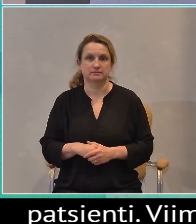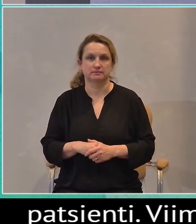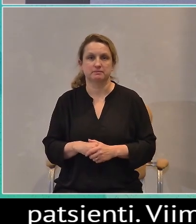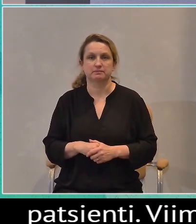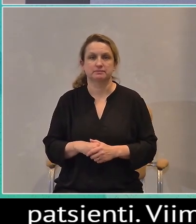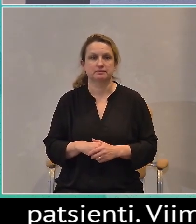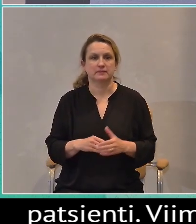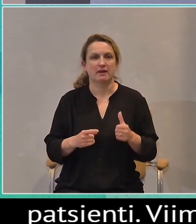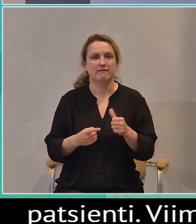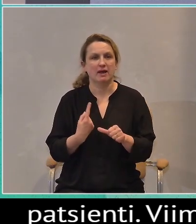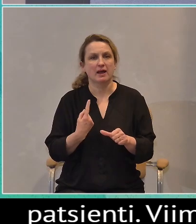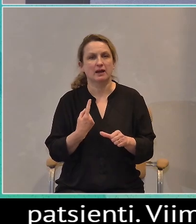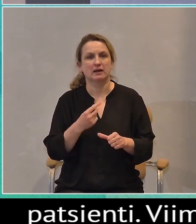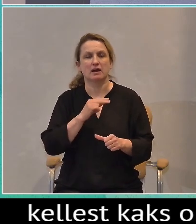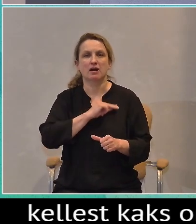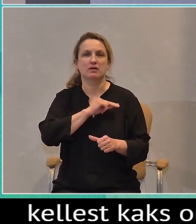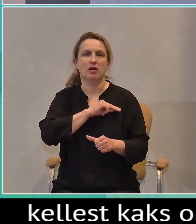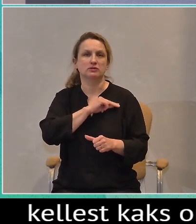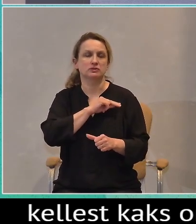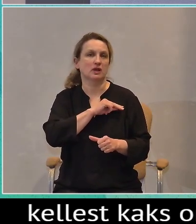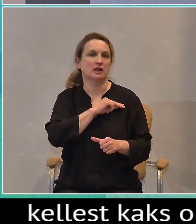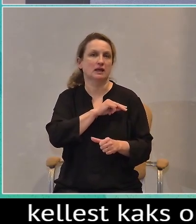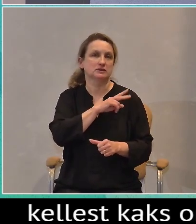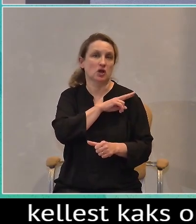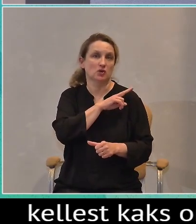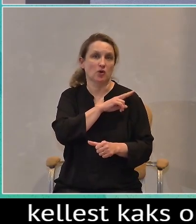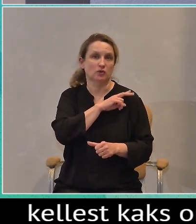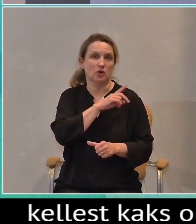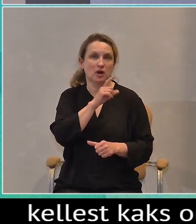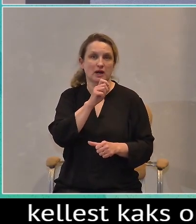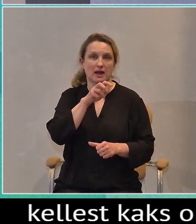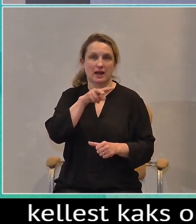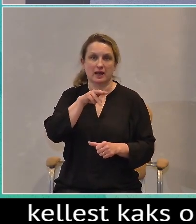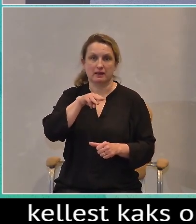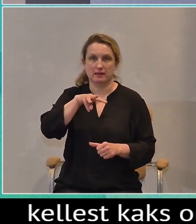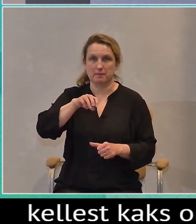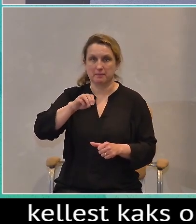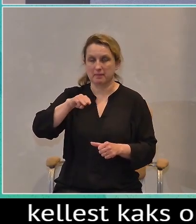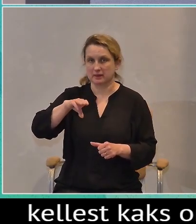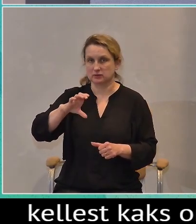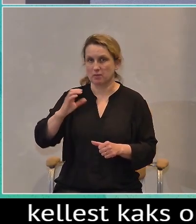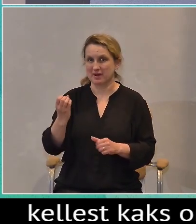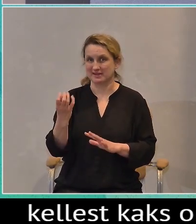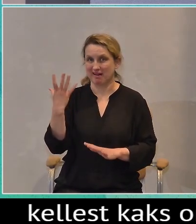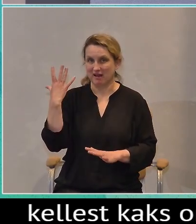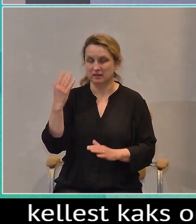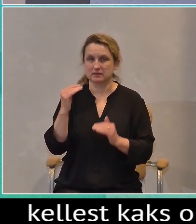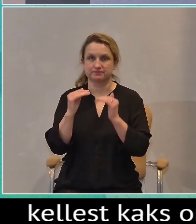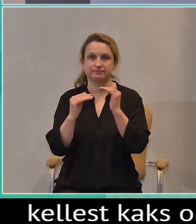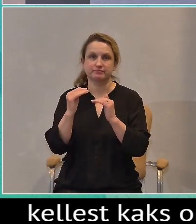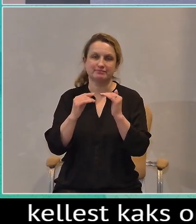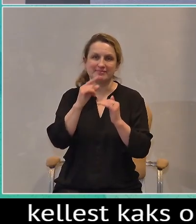Veel siis kasutades doktor Aama Lehtmetsa slaidi, kus ta on toonud siis kõrvutab